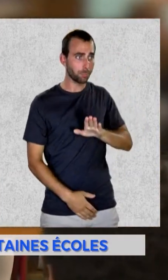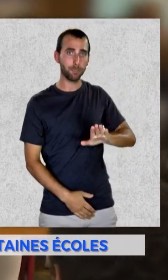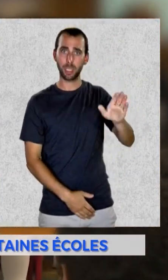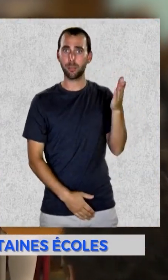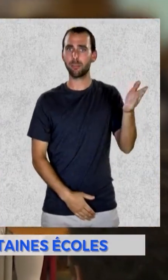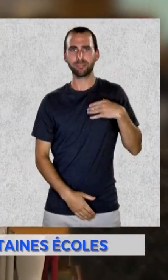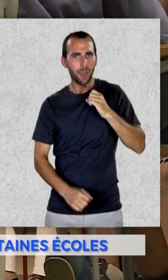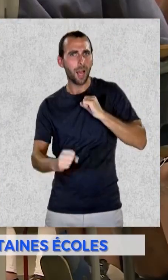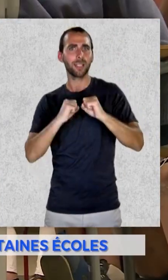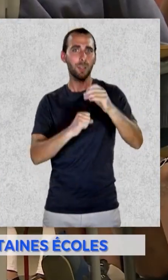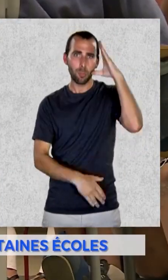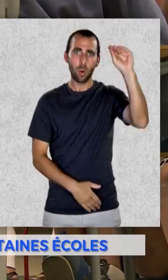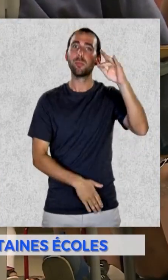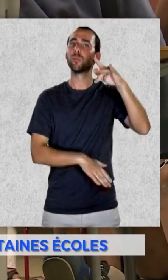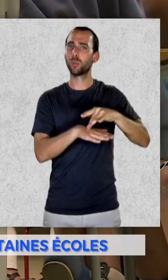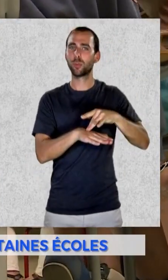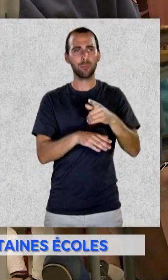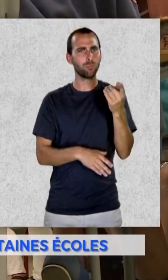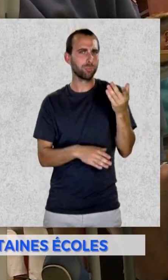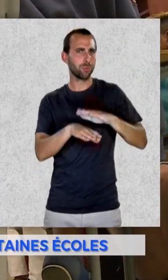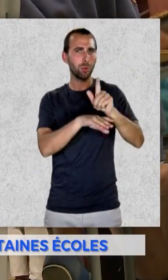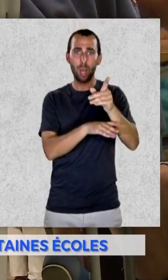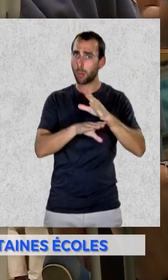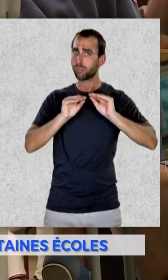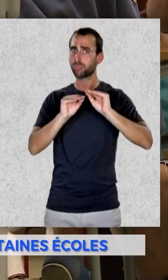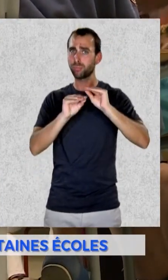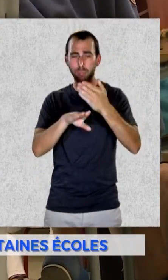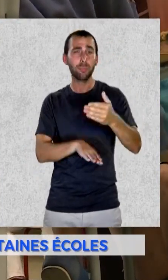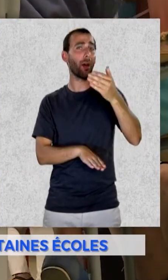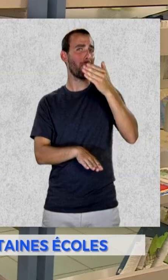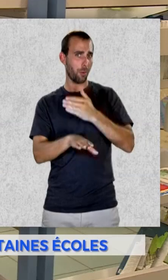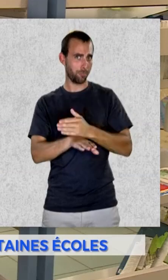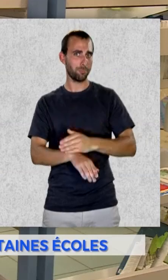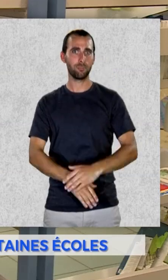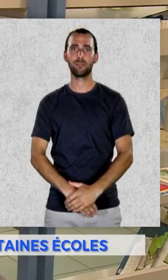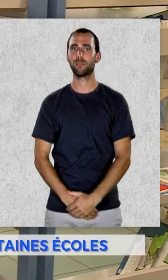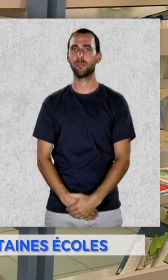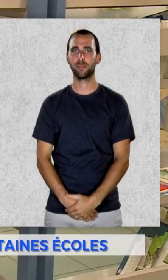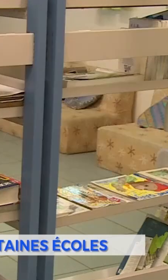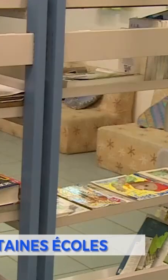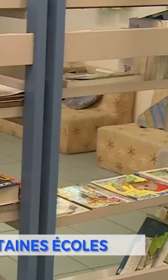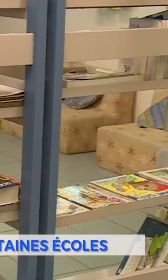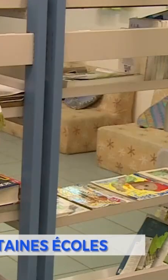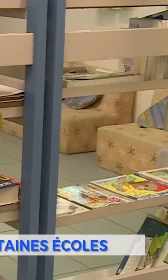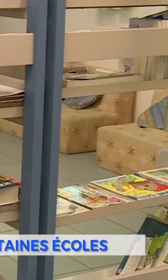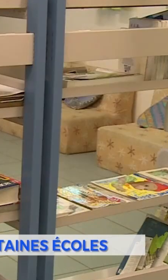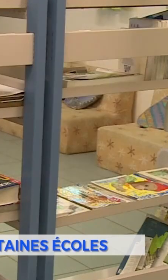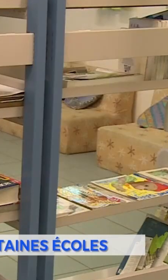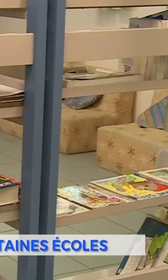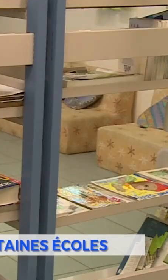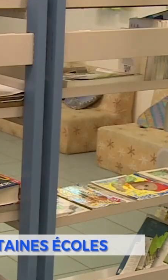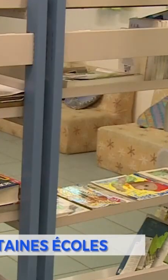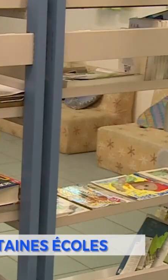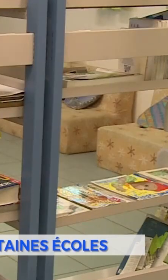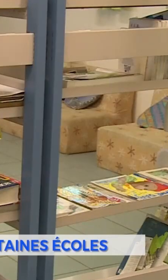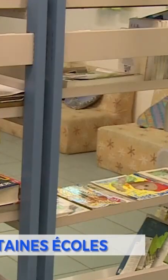une activité, même si cette dernière a commencé à donner des cours bien avant. Il y a quelque temps, en